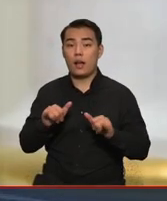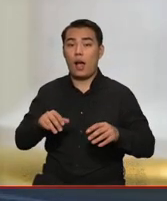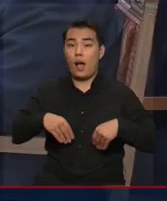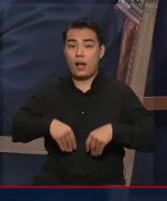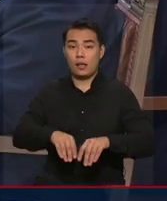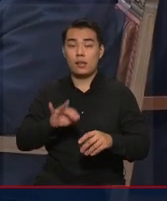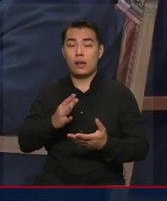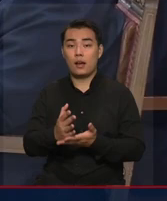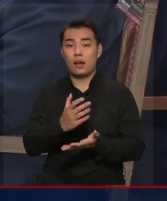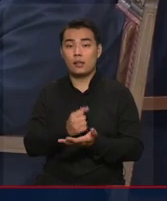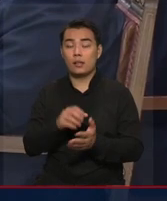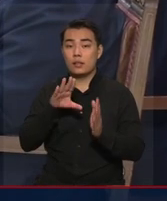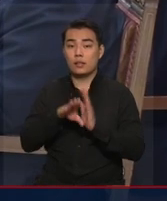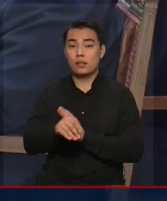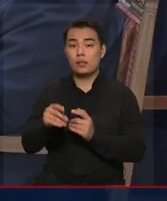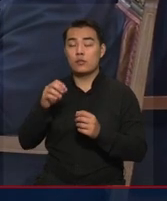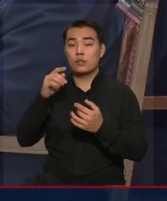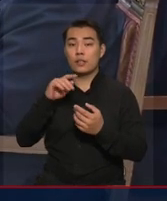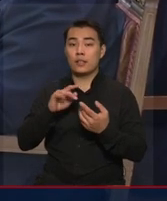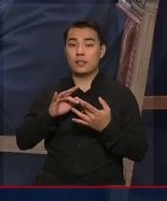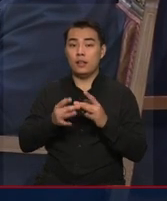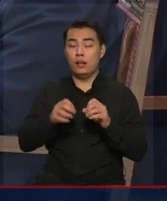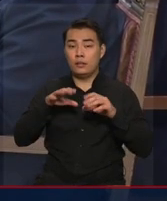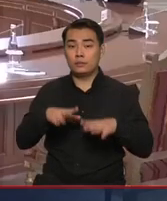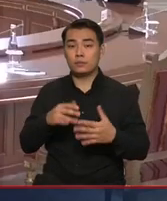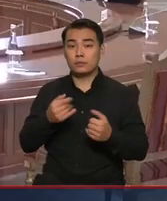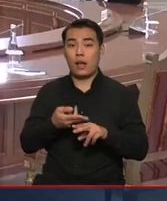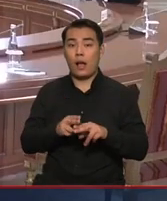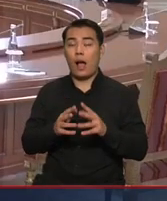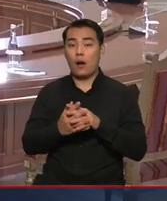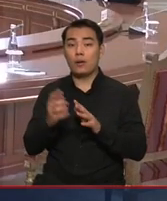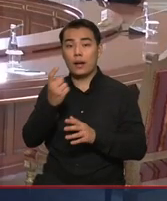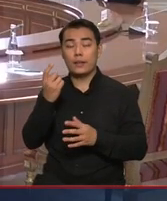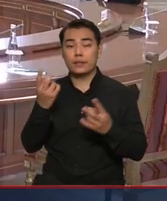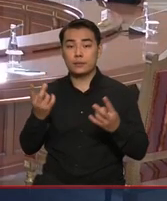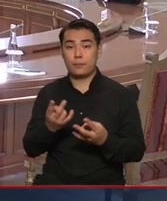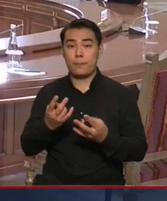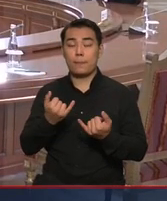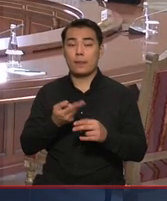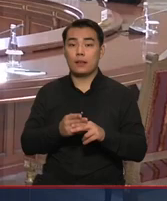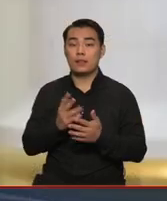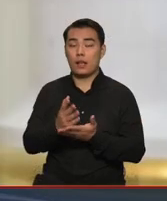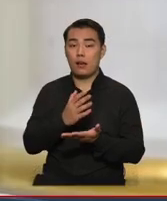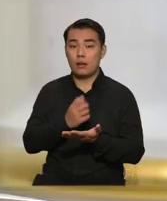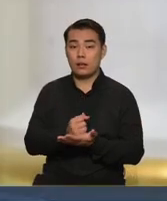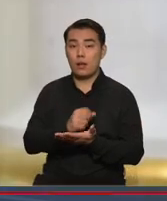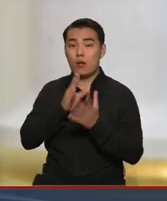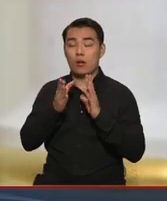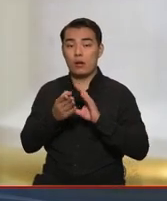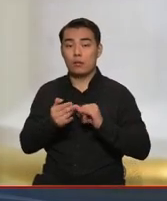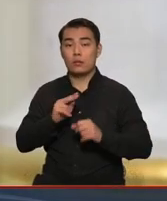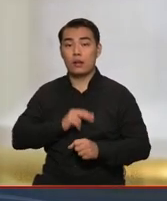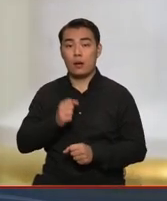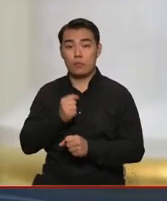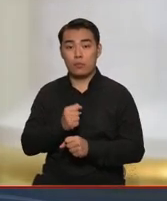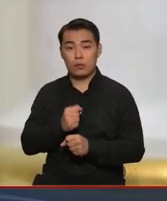и хранения, внедрять цифровые решения в сферу сельского хозяйства. Агрологистика және өнім сақтау жүйесін дамытып, ауыл шаруашылығы